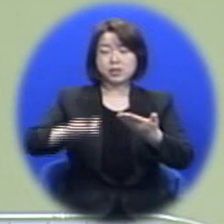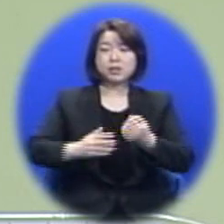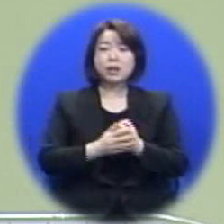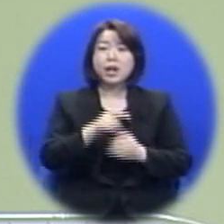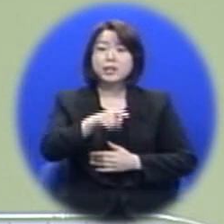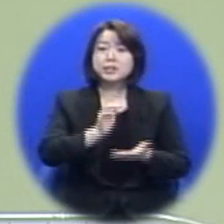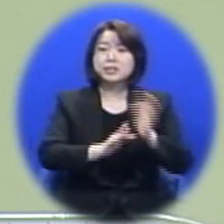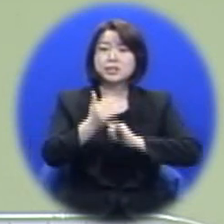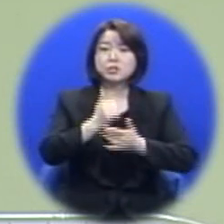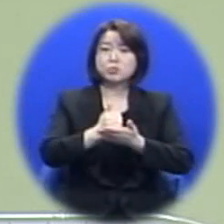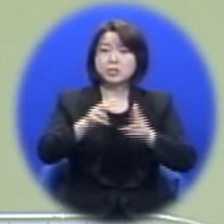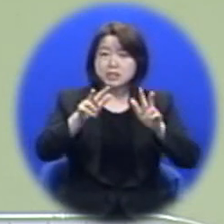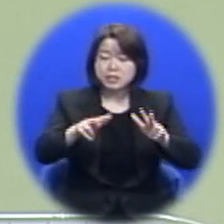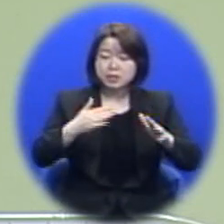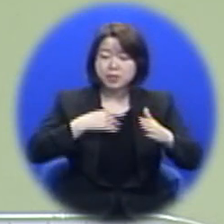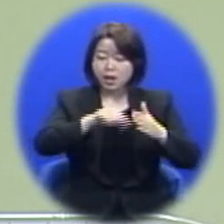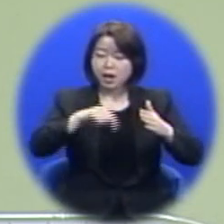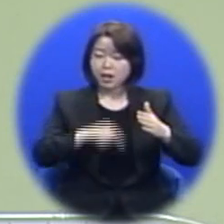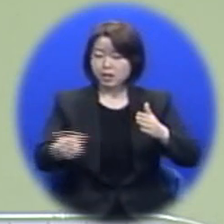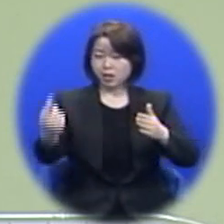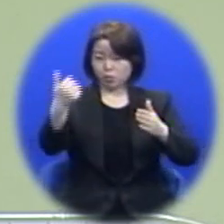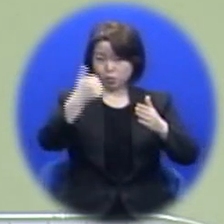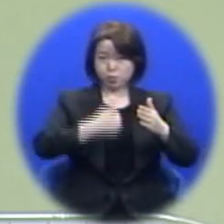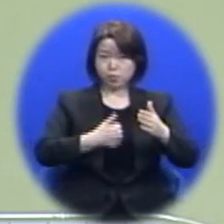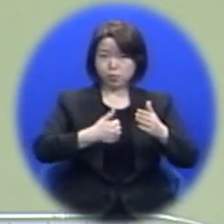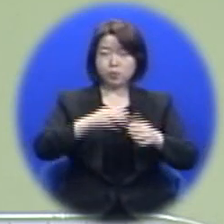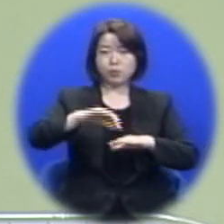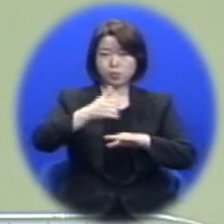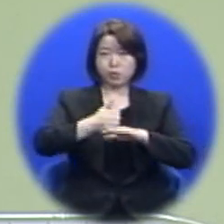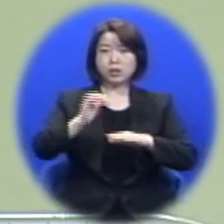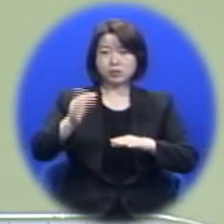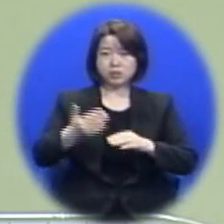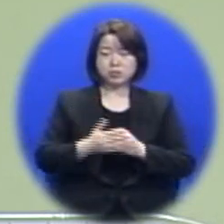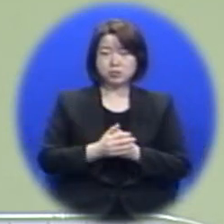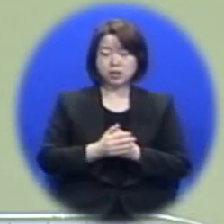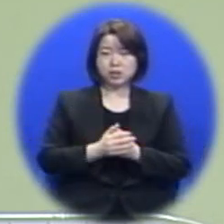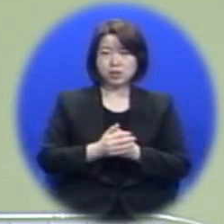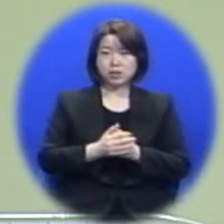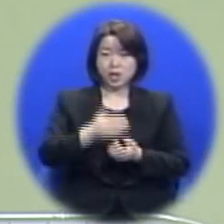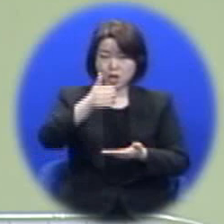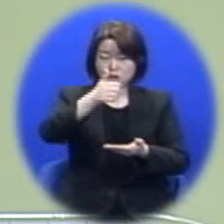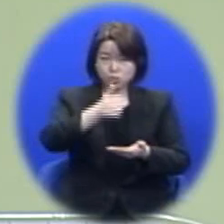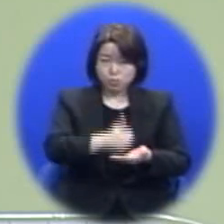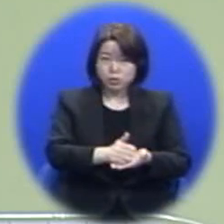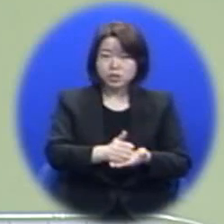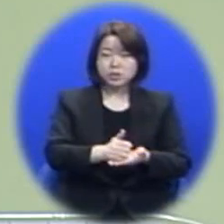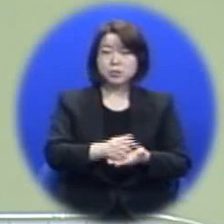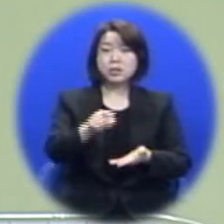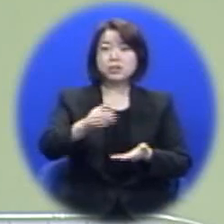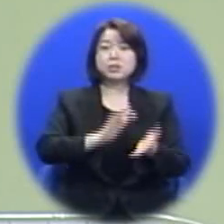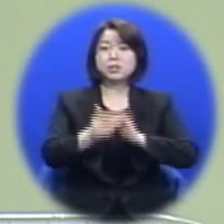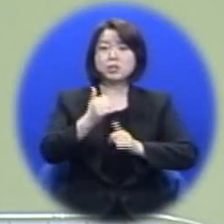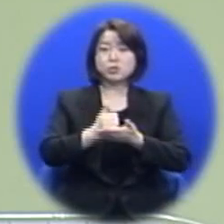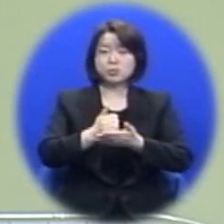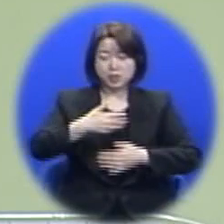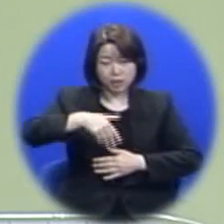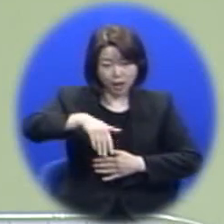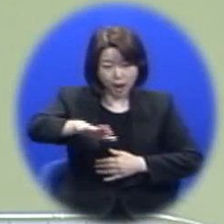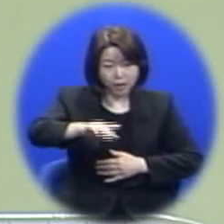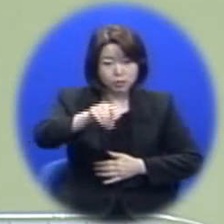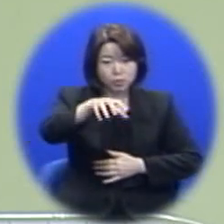예수님이 지금 내 아내와 계셔요 그러니 예수님 주인이 싱이 주님 가자는 대로 우리도 사는